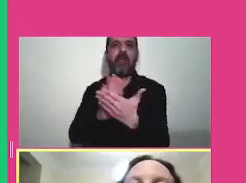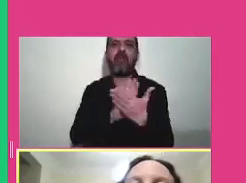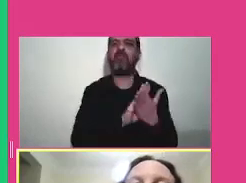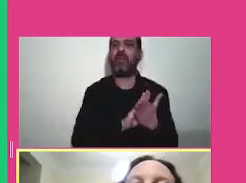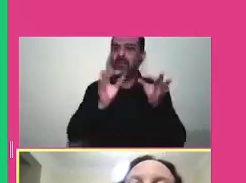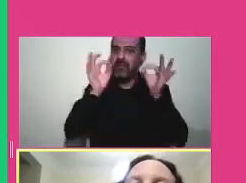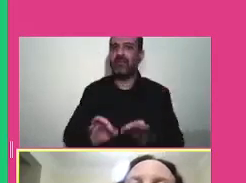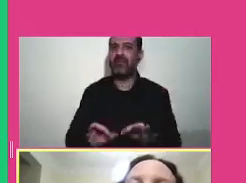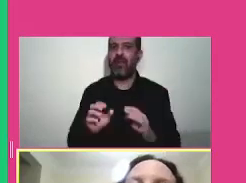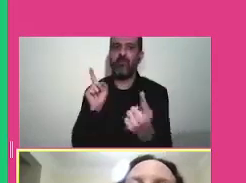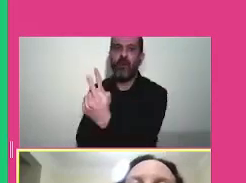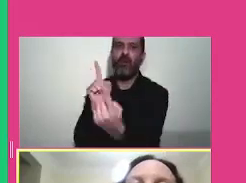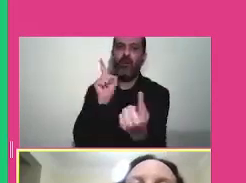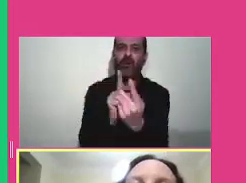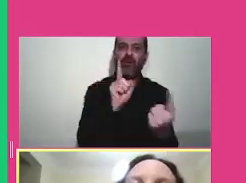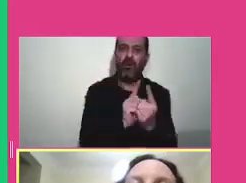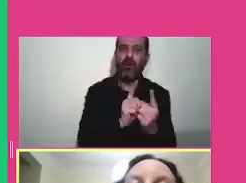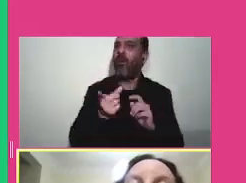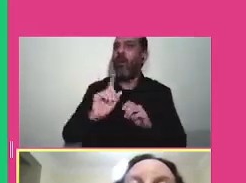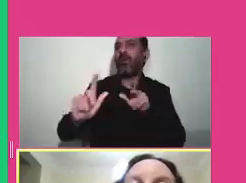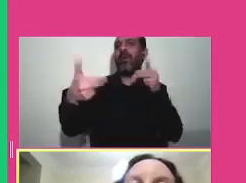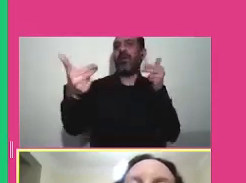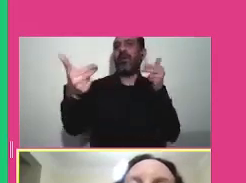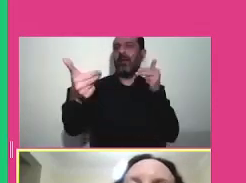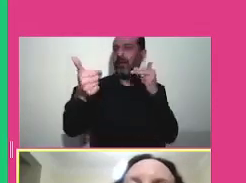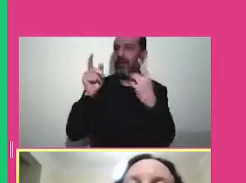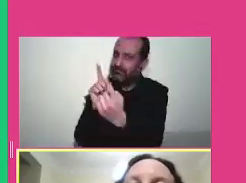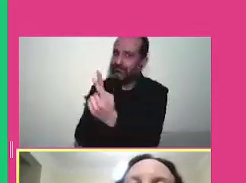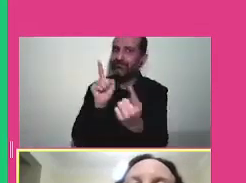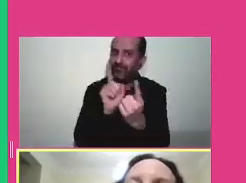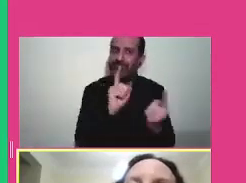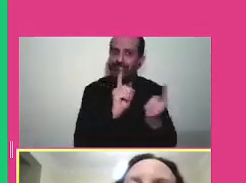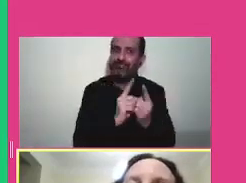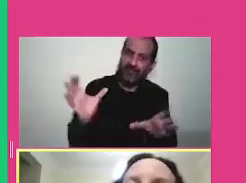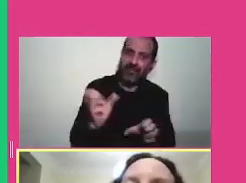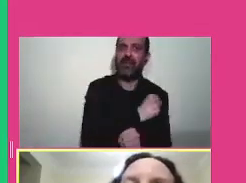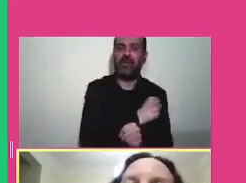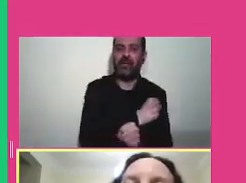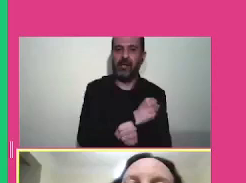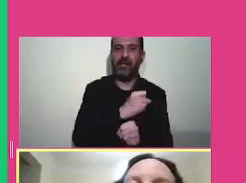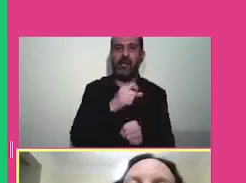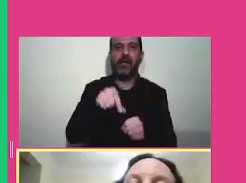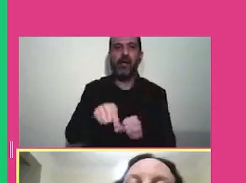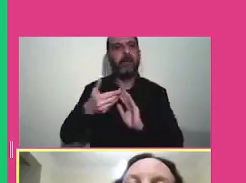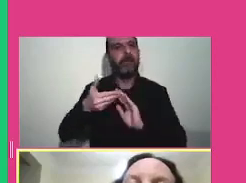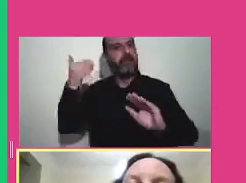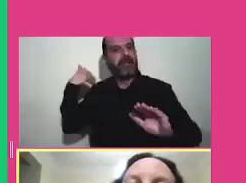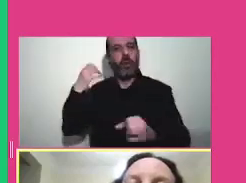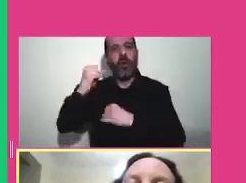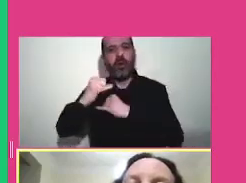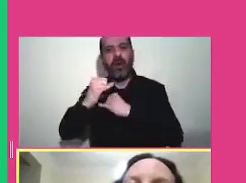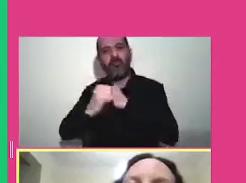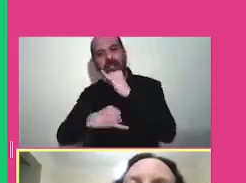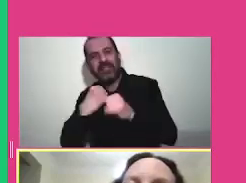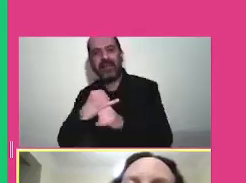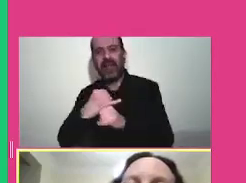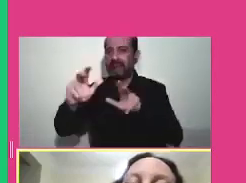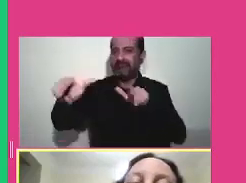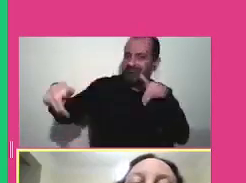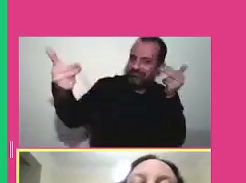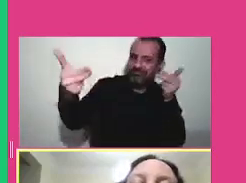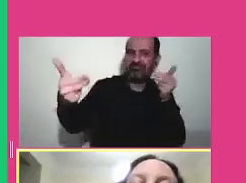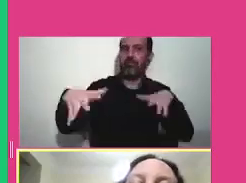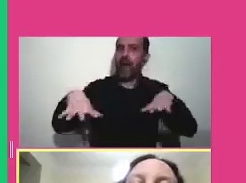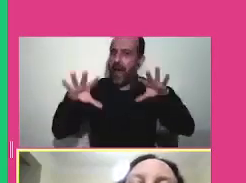συμμετεχόντων. Έτσι είχαμε την ευκαιρία πραγματικά όλες αυτές τις σχέσεις που δημιουργήθηκαν από τα online